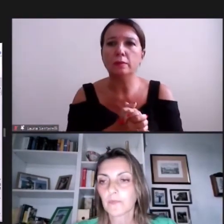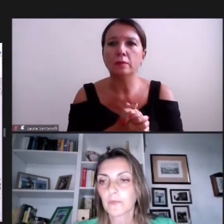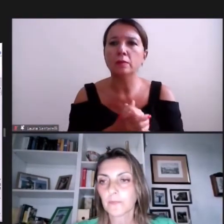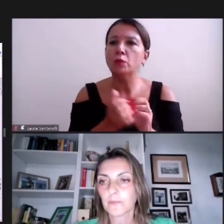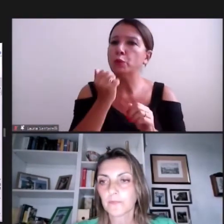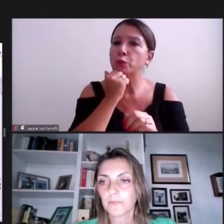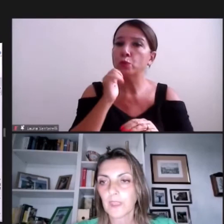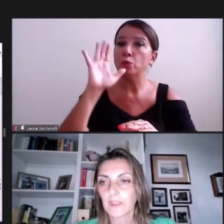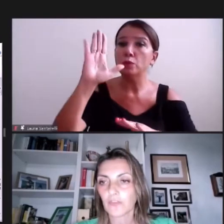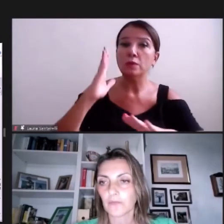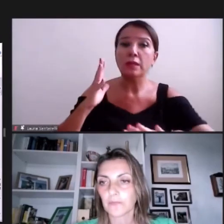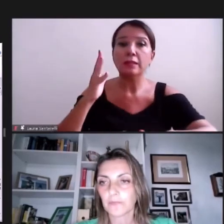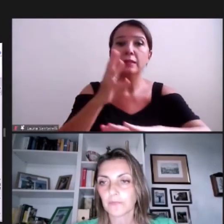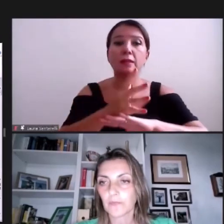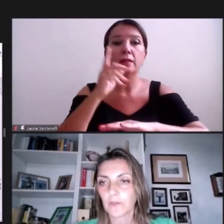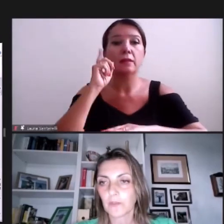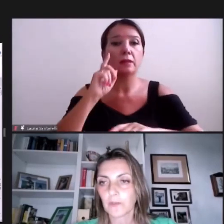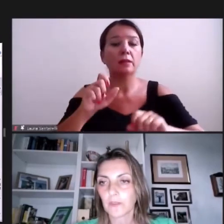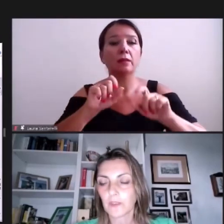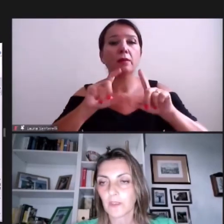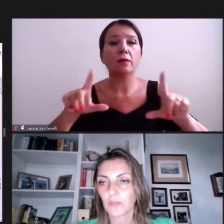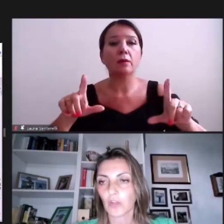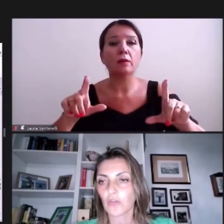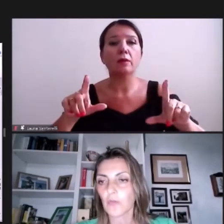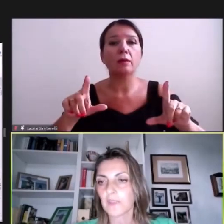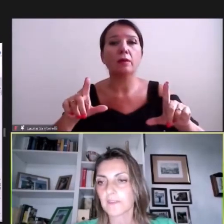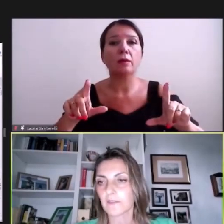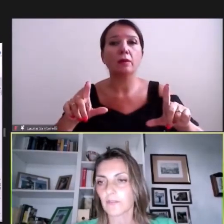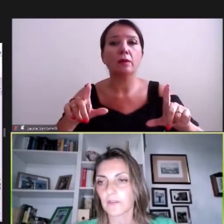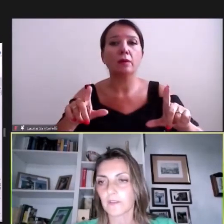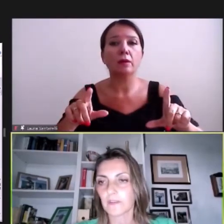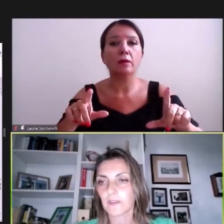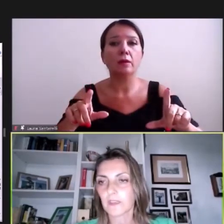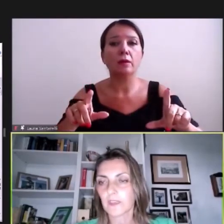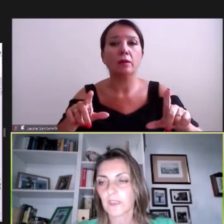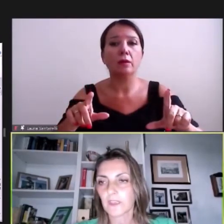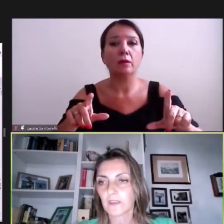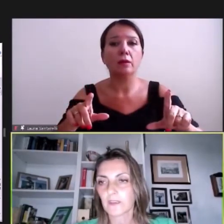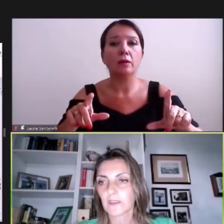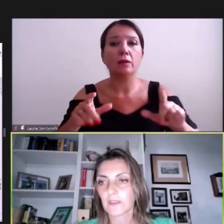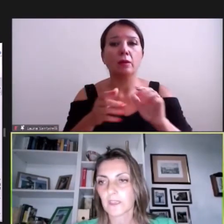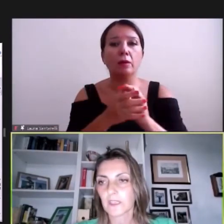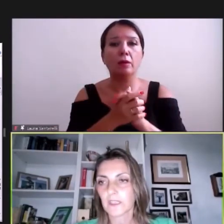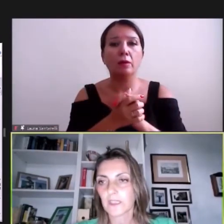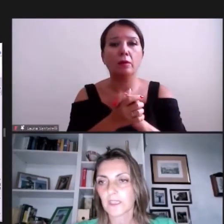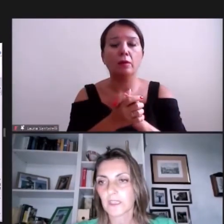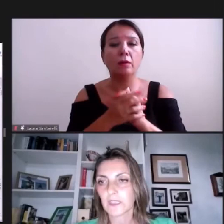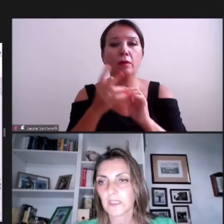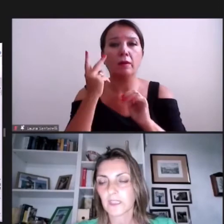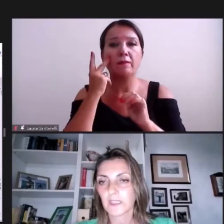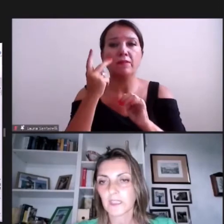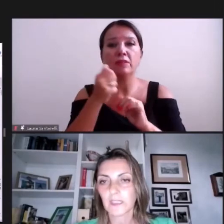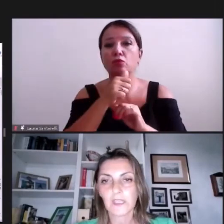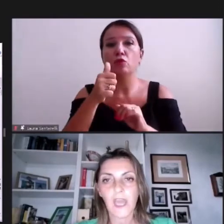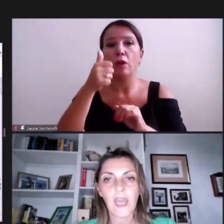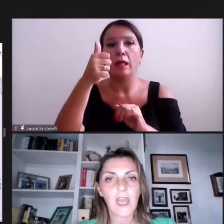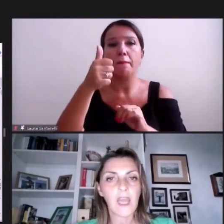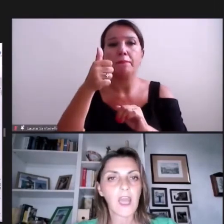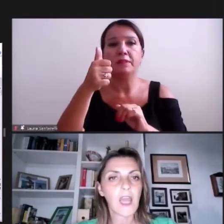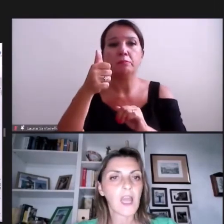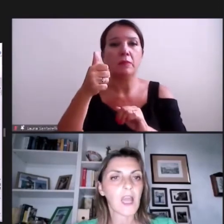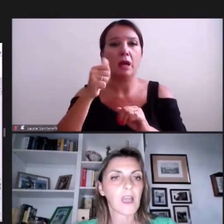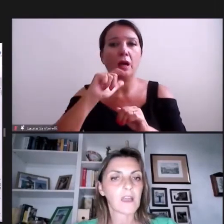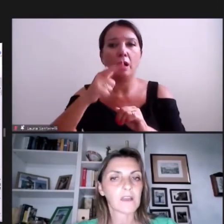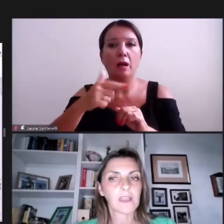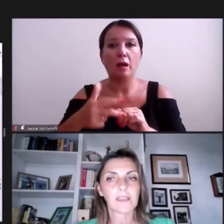se ti interrompo, se puoi mettere in modalità presentazione... perché vediamo solo la prima slide.